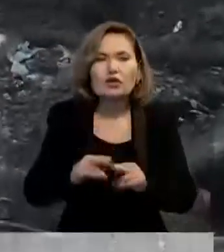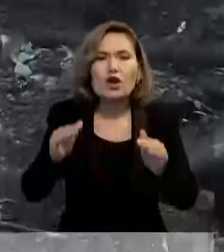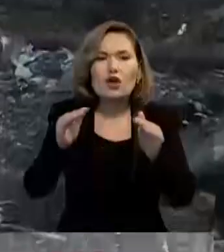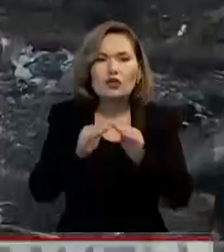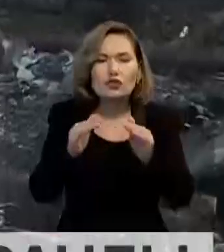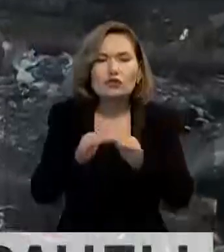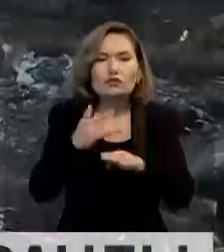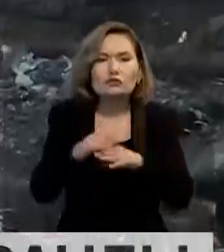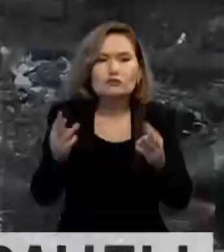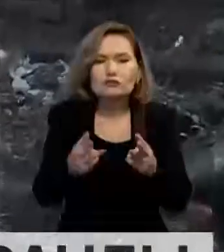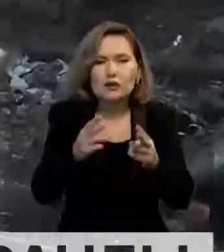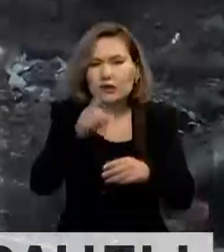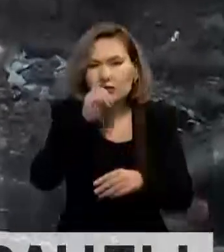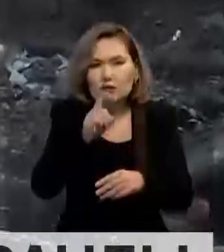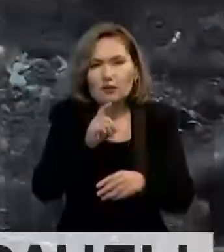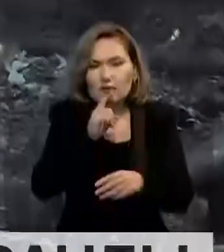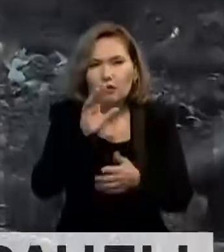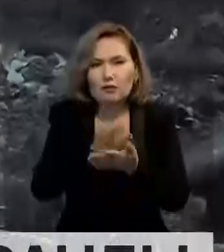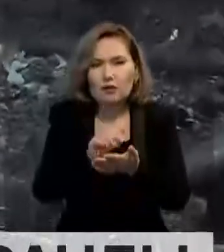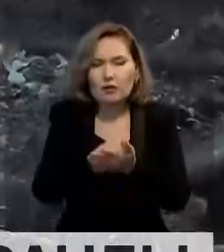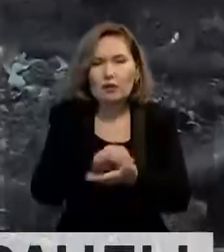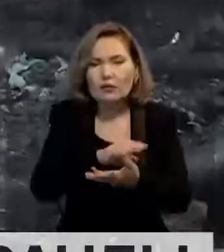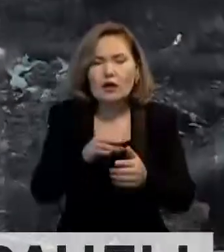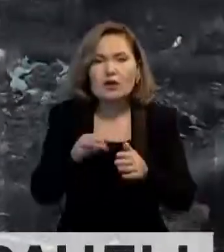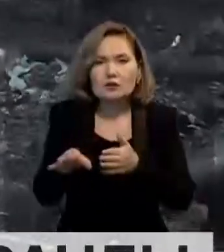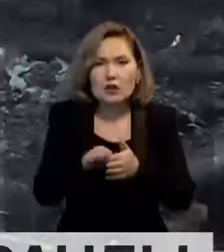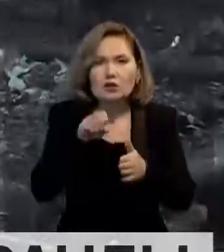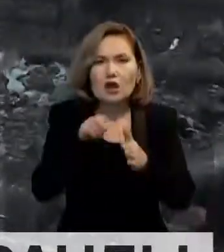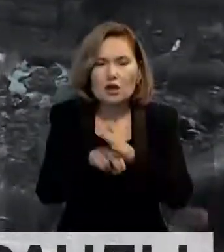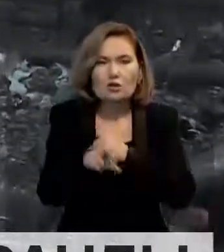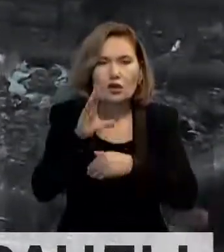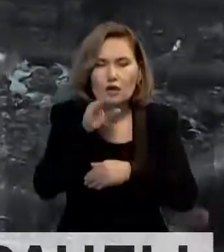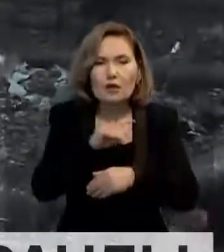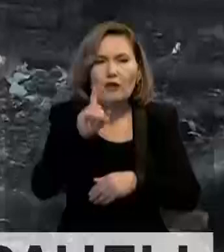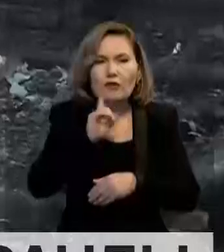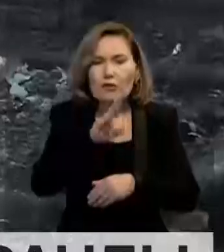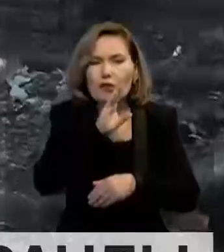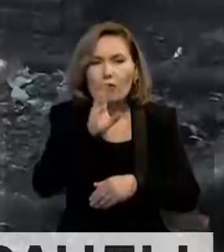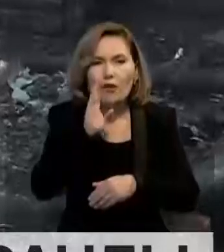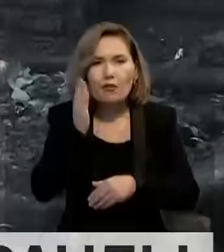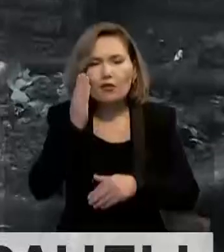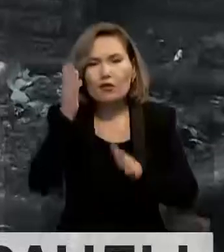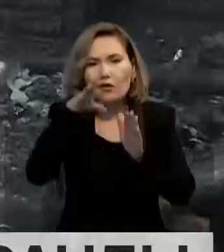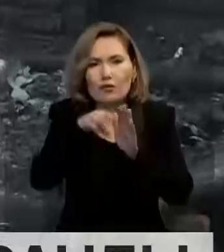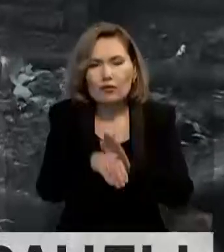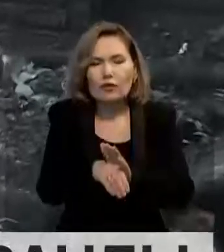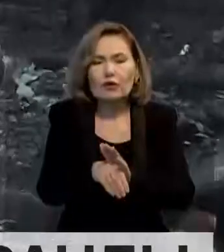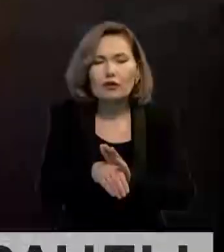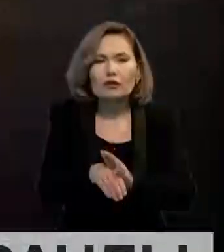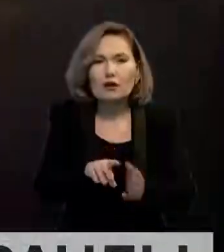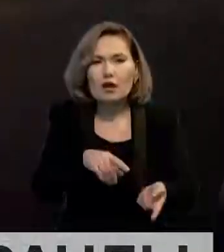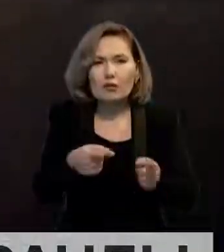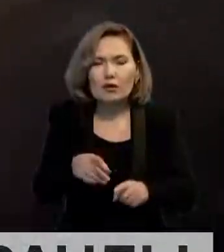Айнала қап қараңғы болып түтін басып кетті. Қашып үлгердік. Әзірше шешемнің үйін паналап отырмын. Әкімдік өкілдері көмек береміз